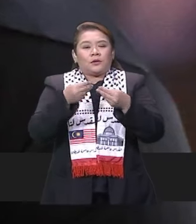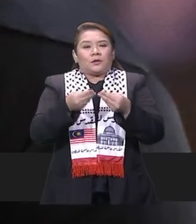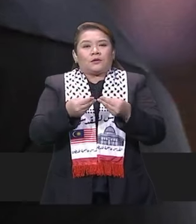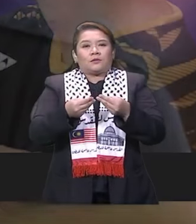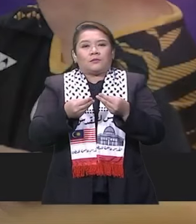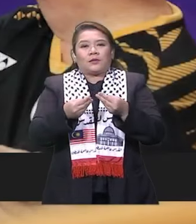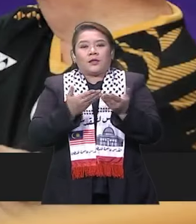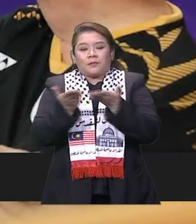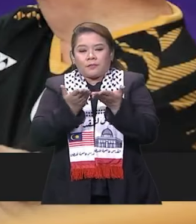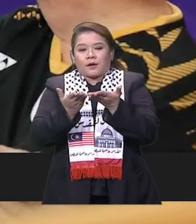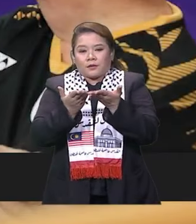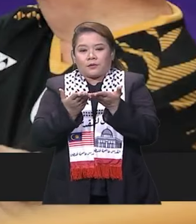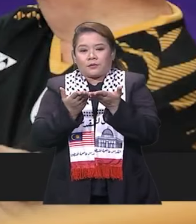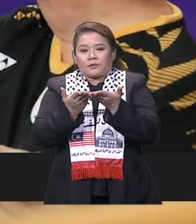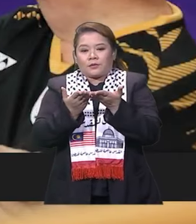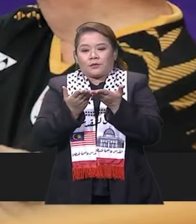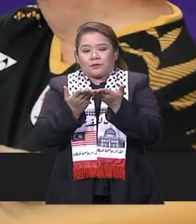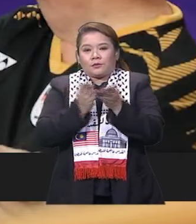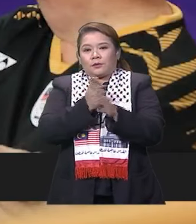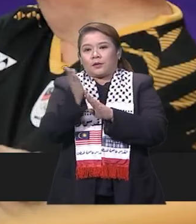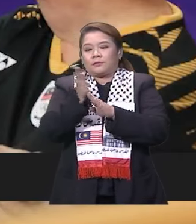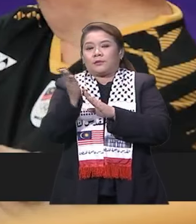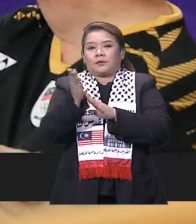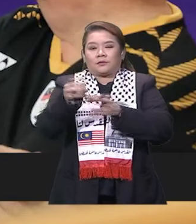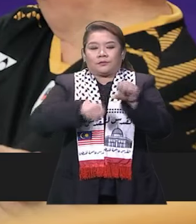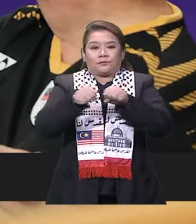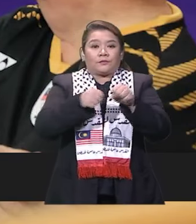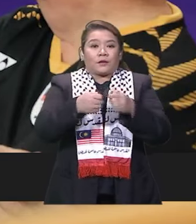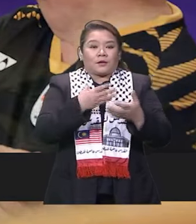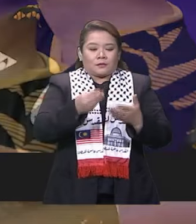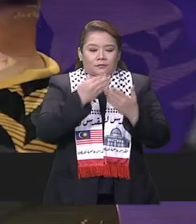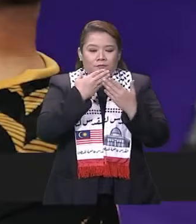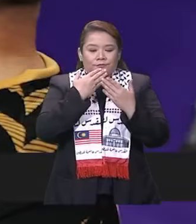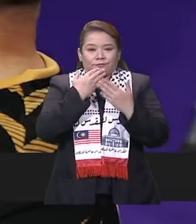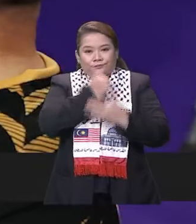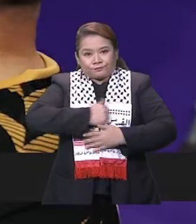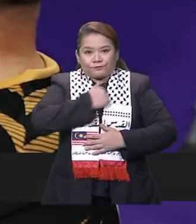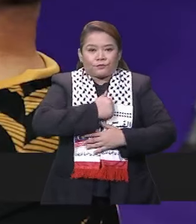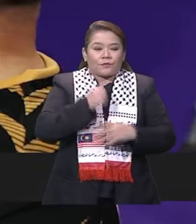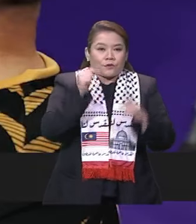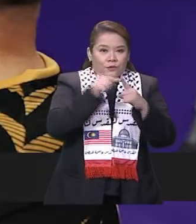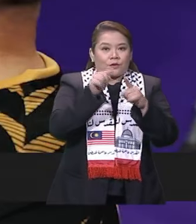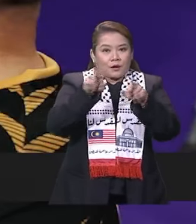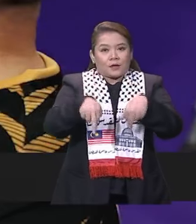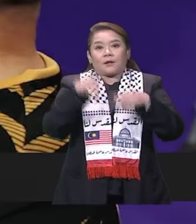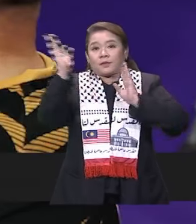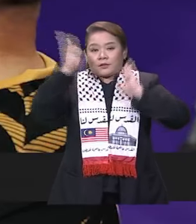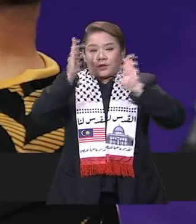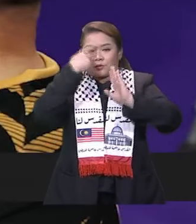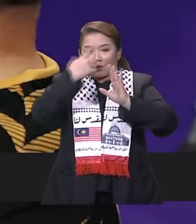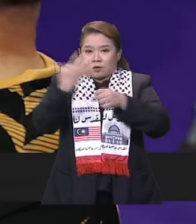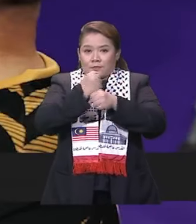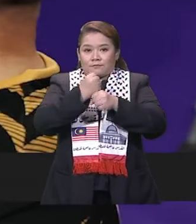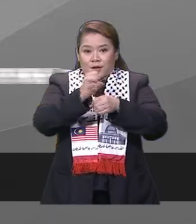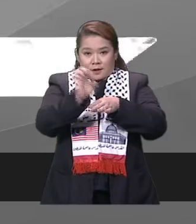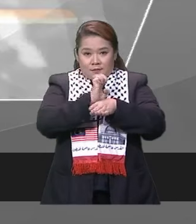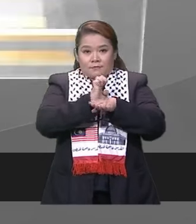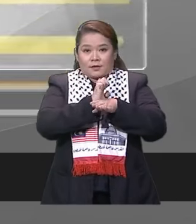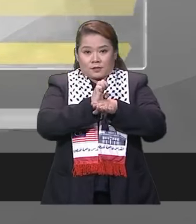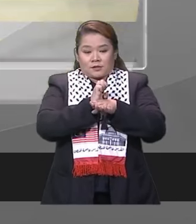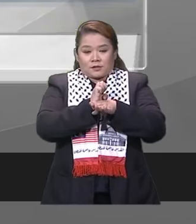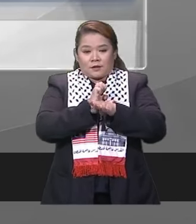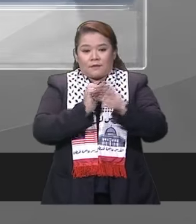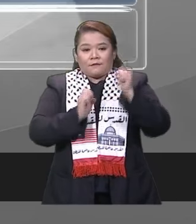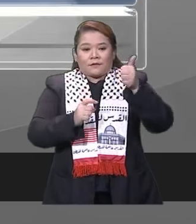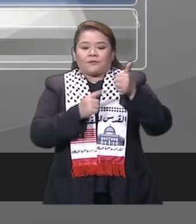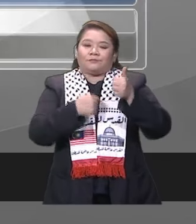berbasikal negara. Beliau juga memohon maaf kepada rakyat Malaysia kerana menghampakan harapan mereka untuk meraih pingat emas sulung negara. Of course,